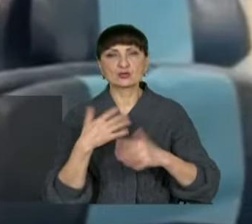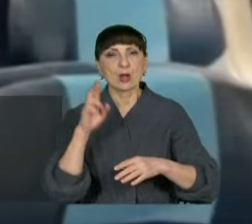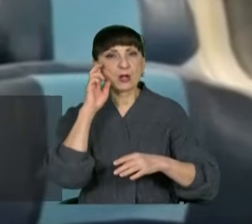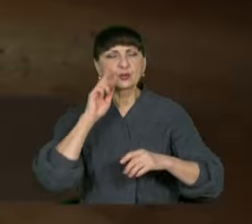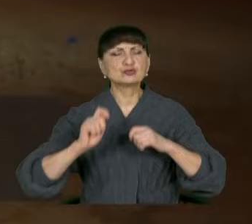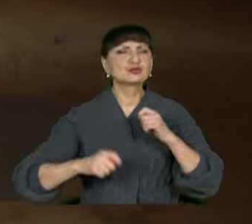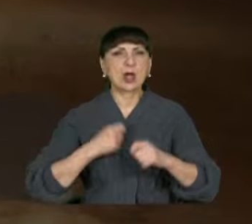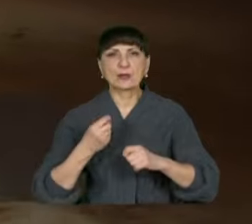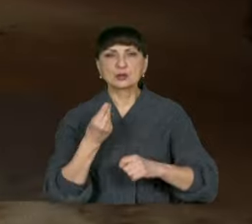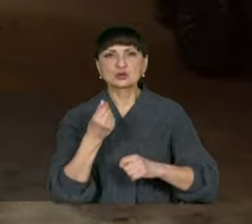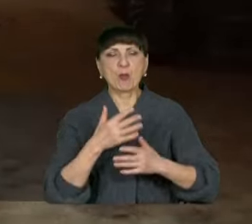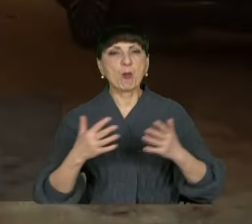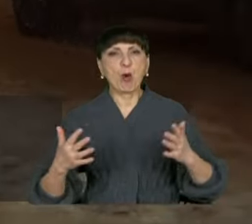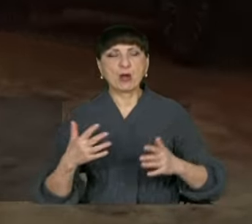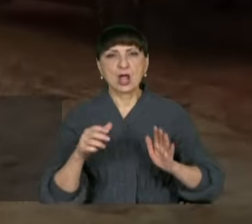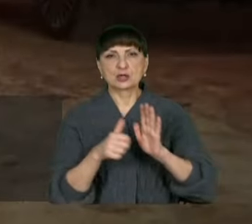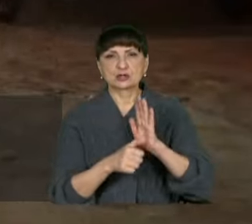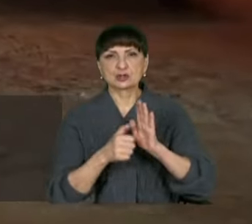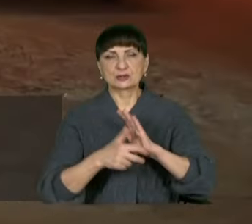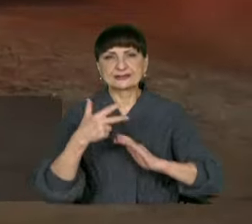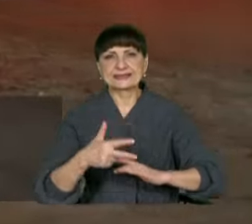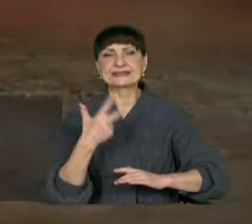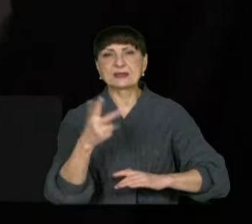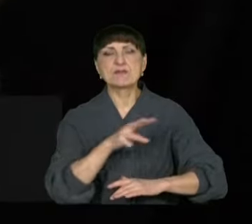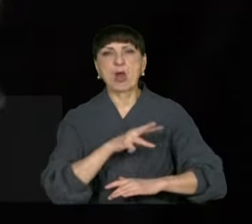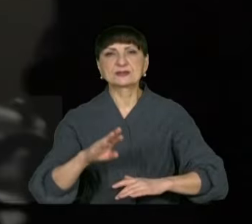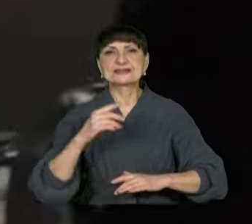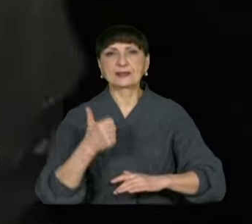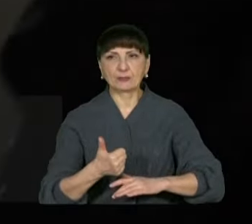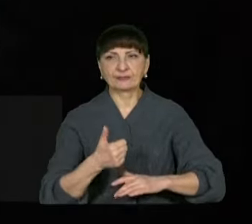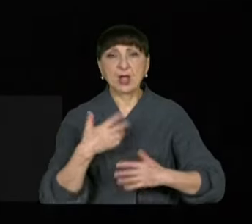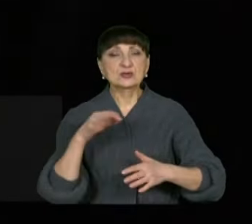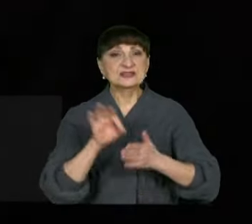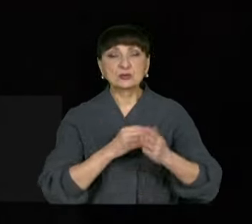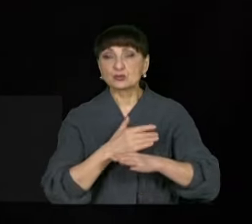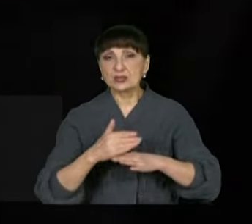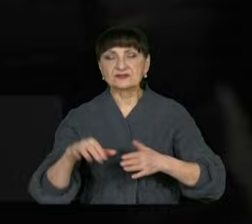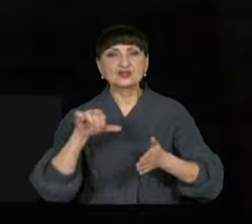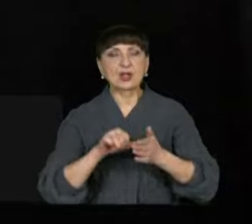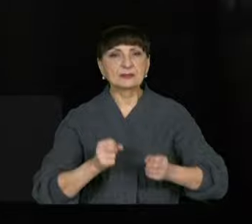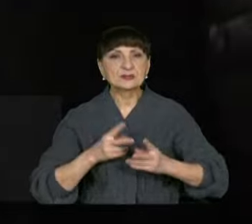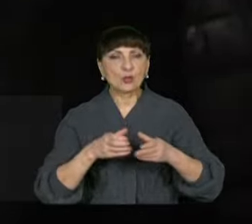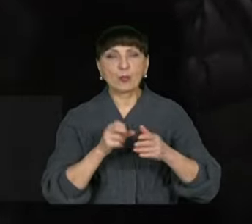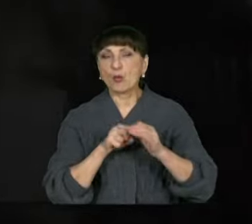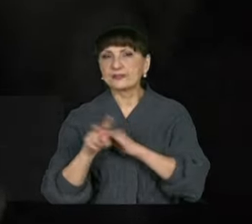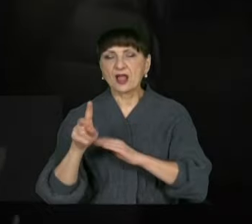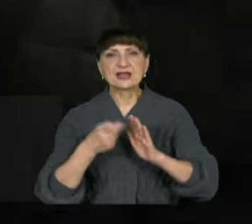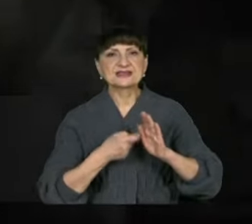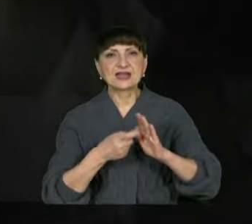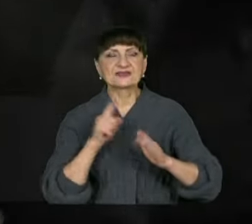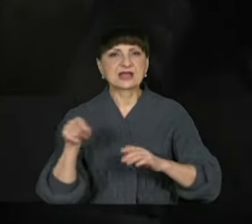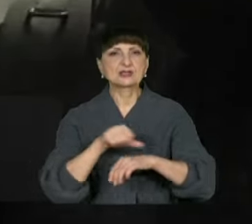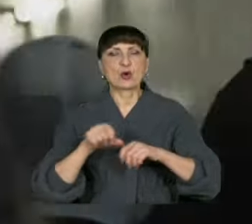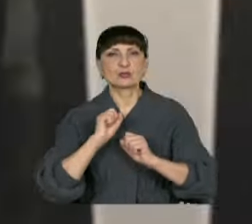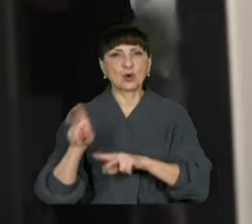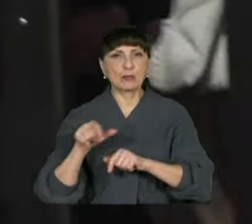государству ущерб на сумму более 633 миллионов тенге. Сразу после этого члены ОПГ скрылись от следствия за рубежом.